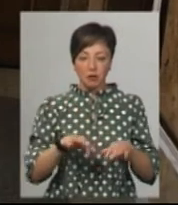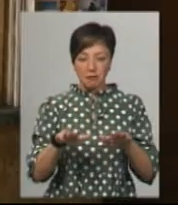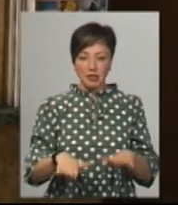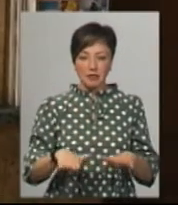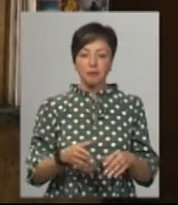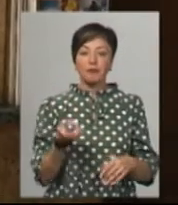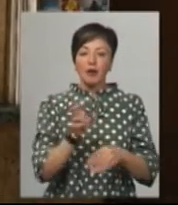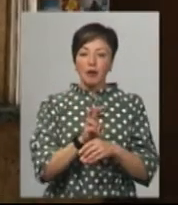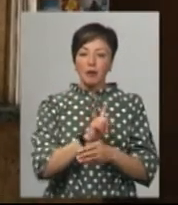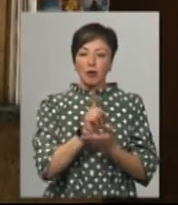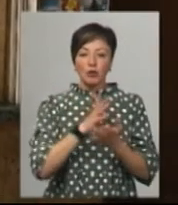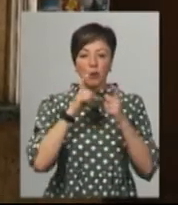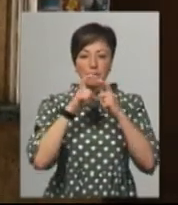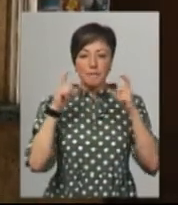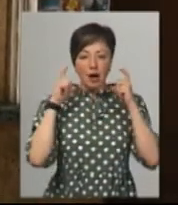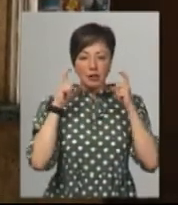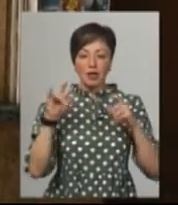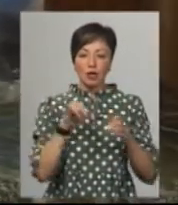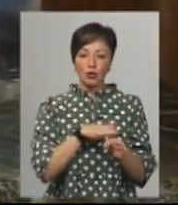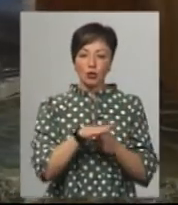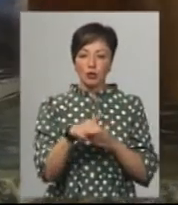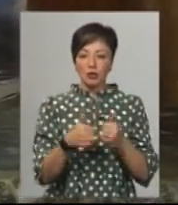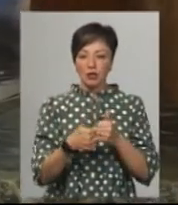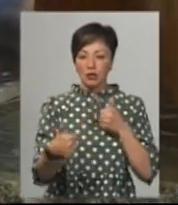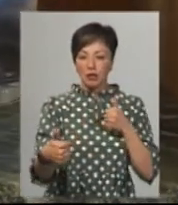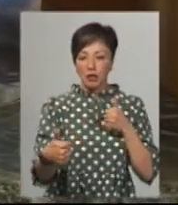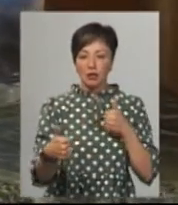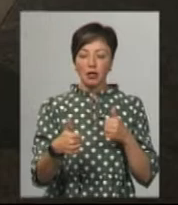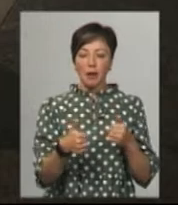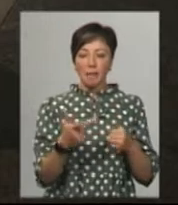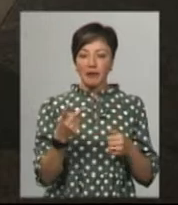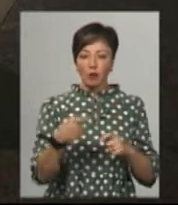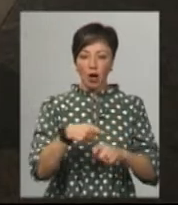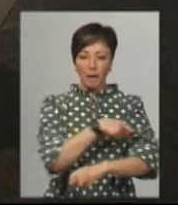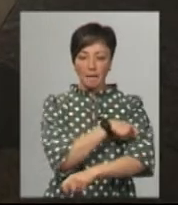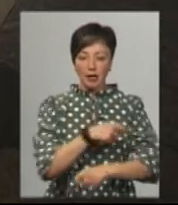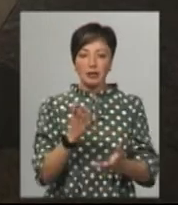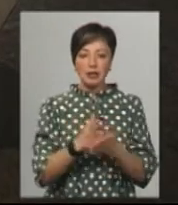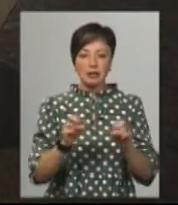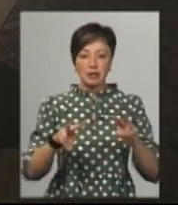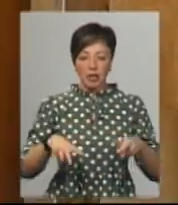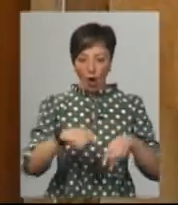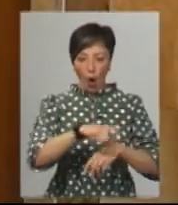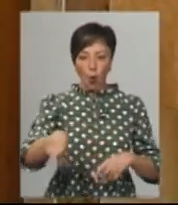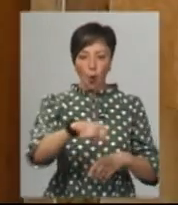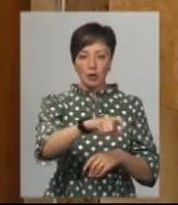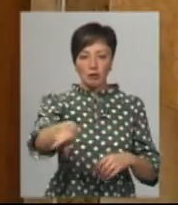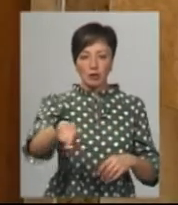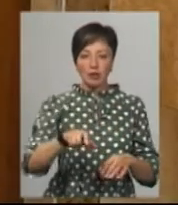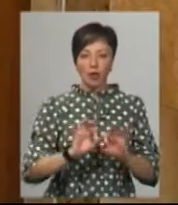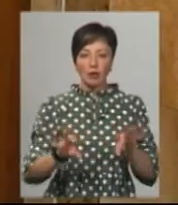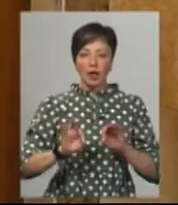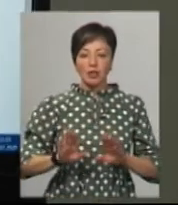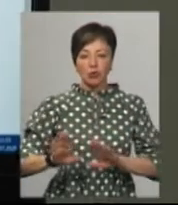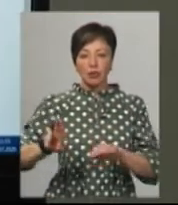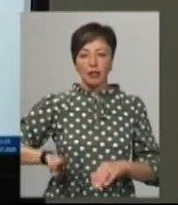кінотеатру відвідувачі мають бути в захисних масках та дотримуватися соціальної дистанції 1,5 метри. Для чого є спеціальні розмітки, розповідає заступниця директора